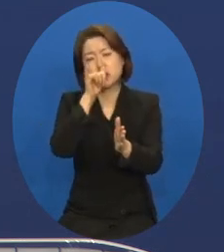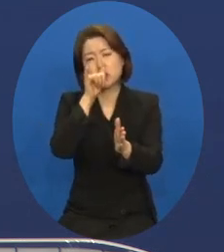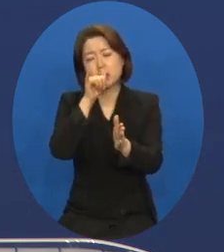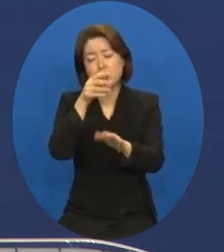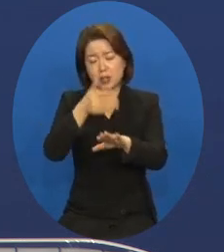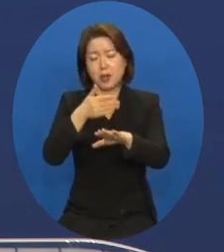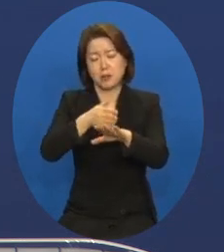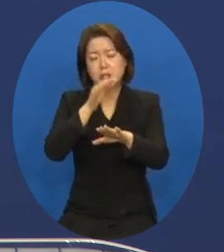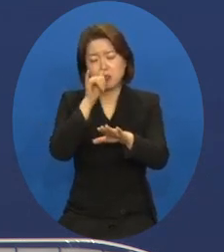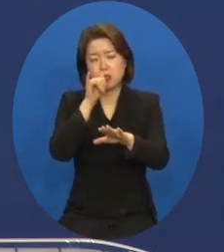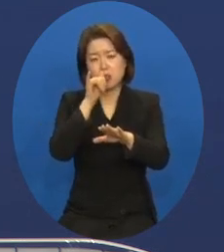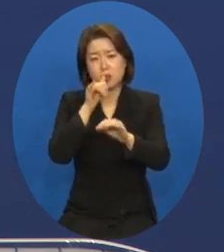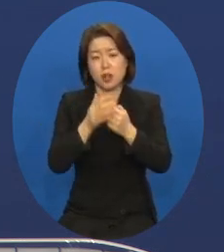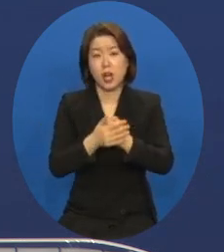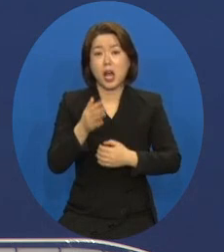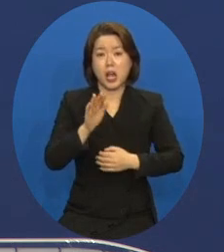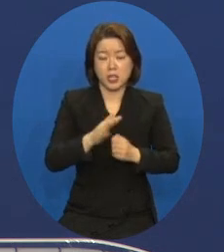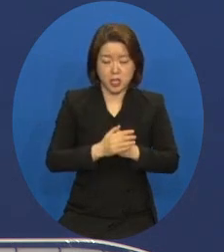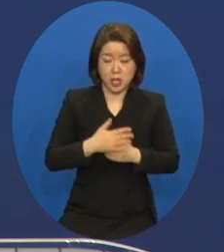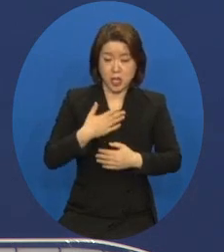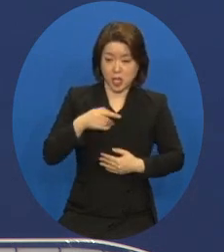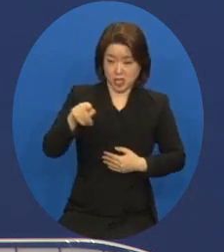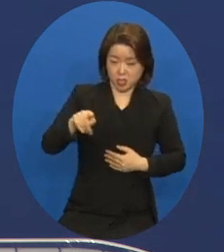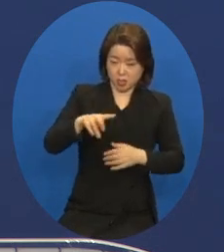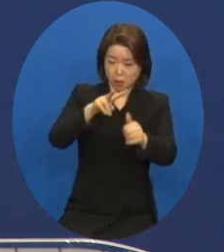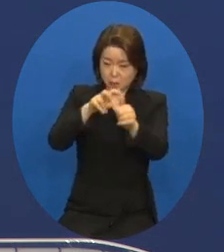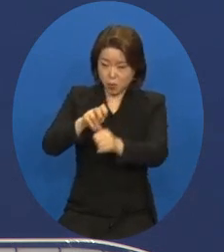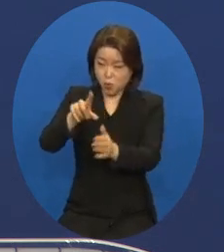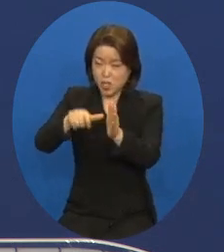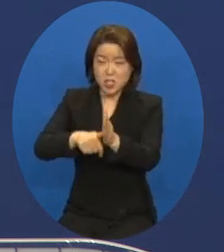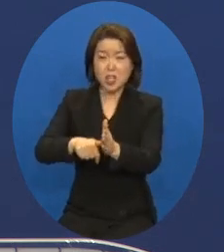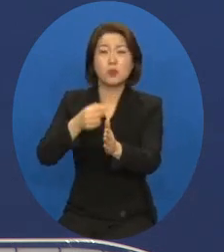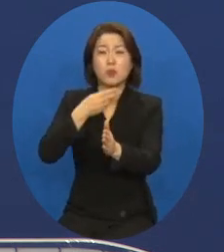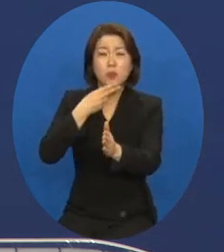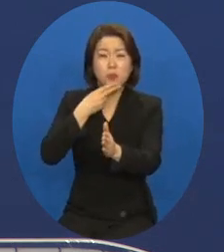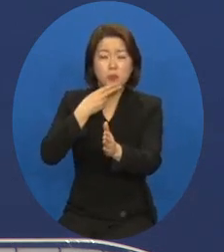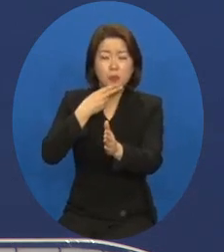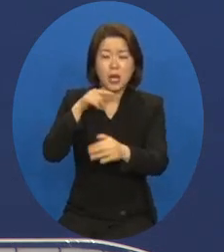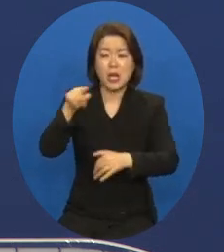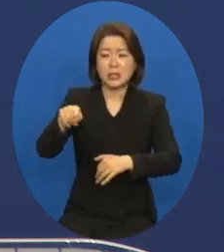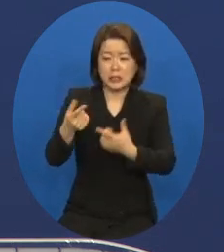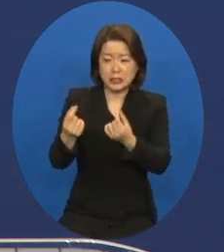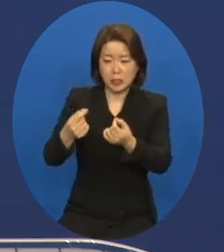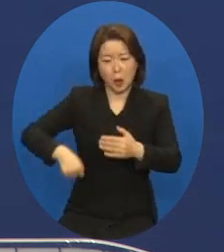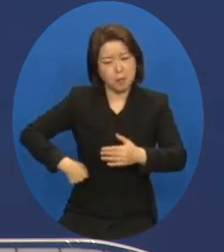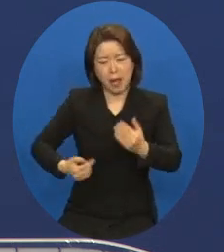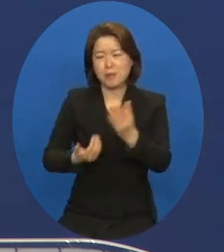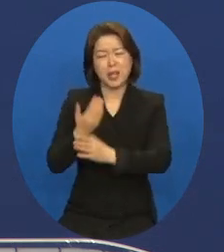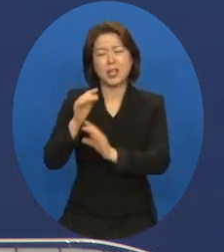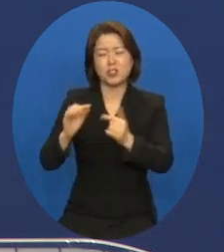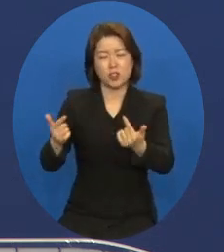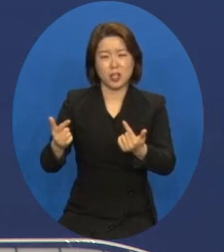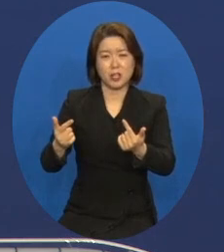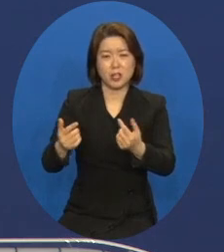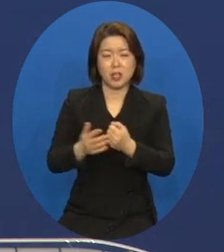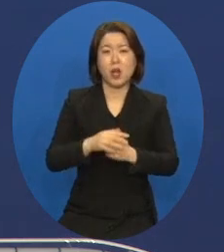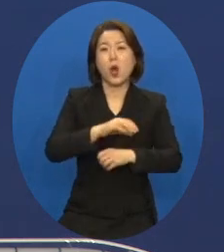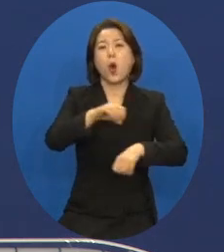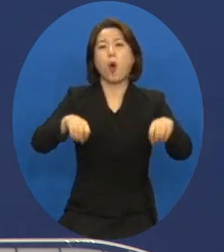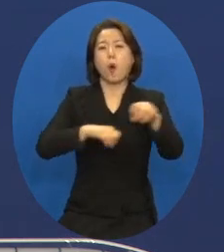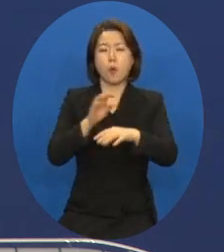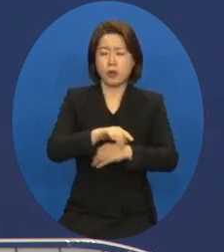감사하죠 제게는 저들을 미워한 시간도 없을뿐더러 그럴 마음이 생기지도 않습니다 오히려